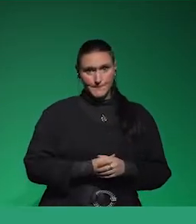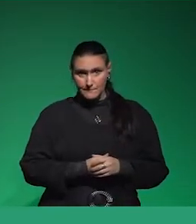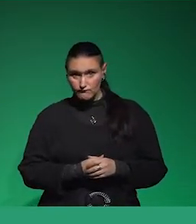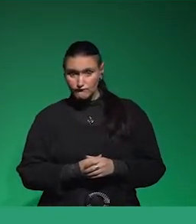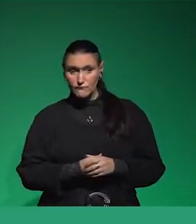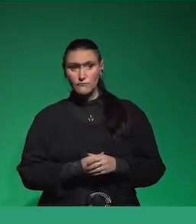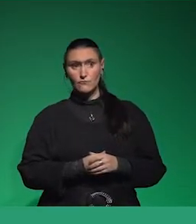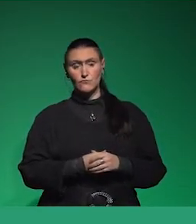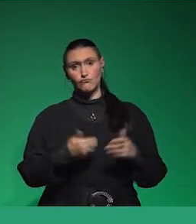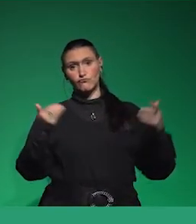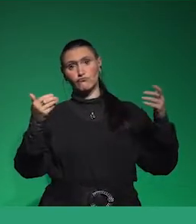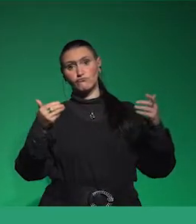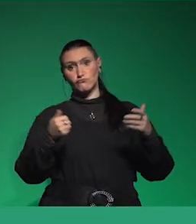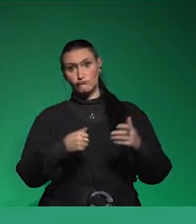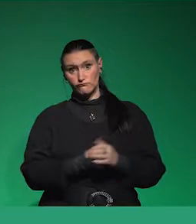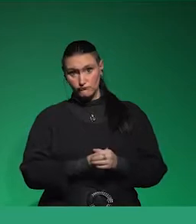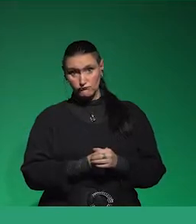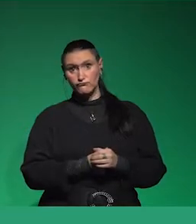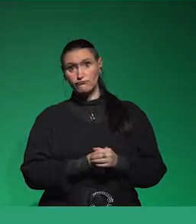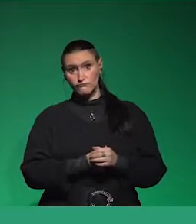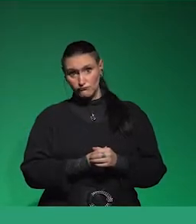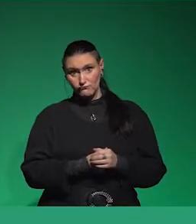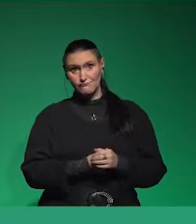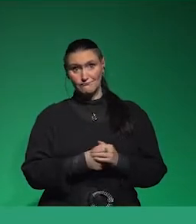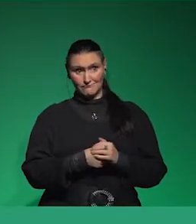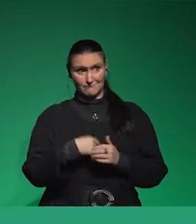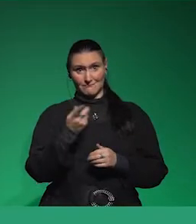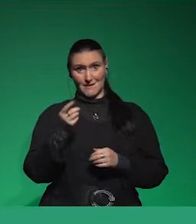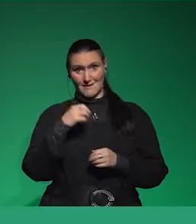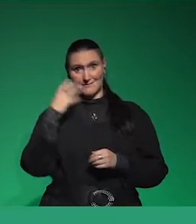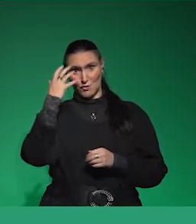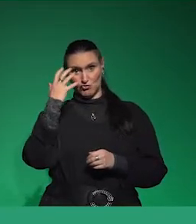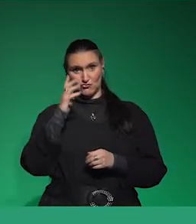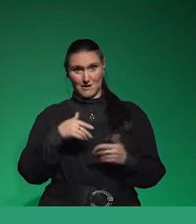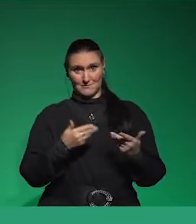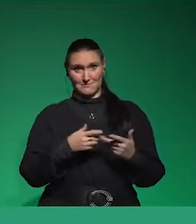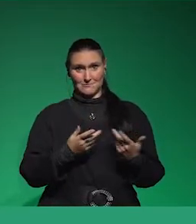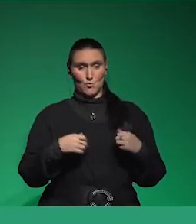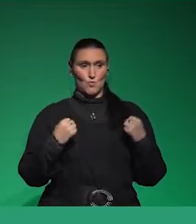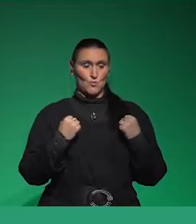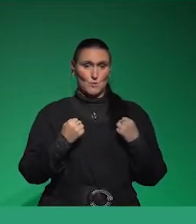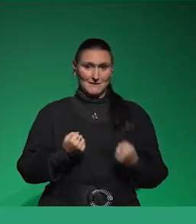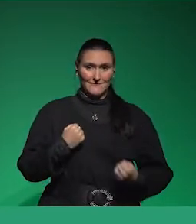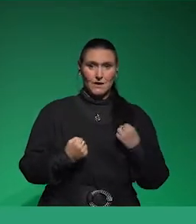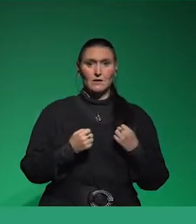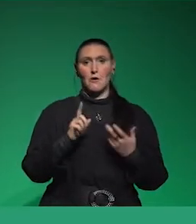Und naja, Sie können sich natürlich vorstellen, das ist ein Gewicht, das kann man nicht mal eben so nebenbei